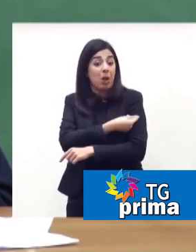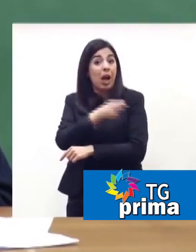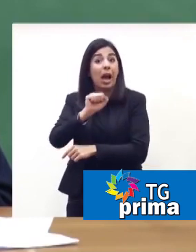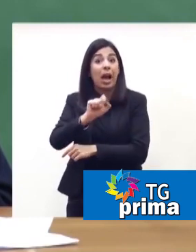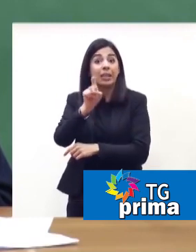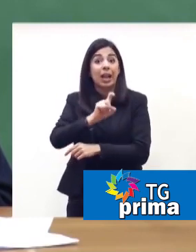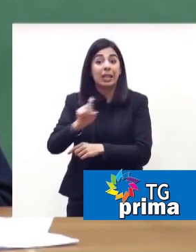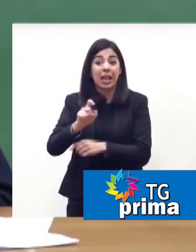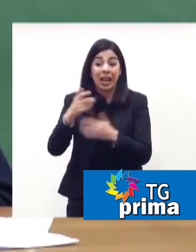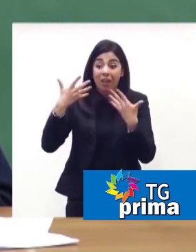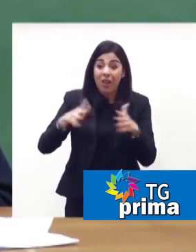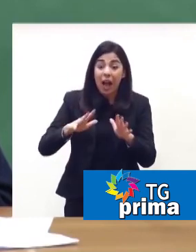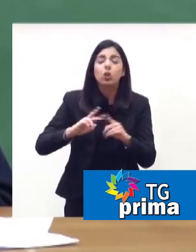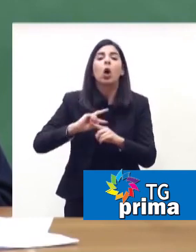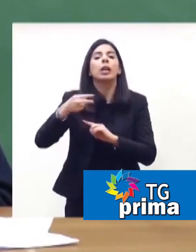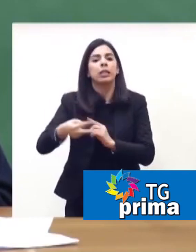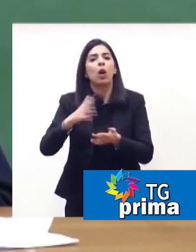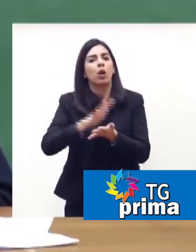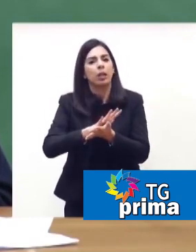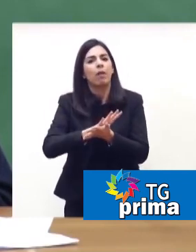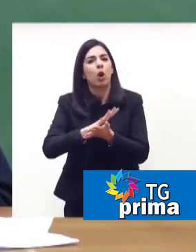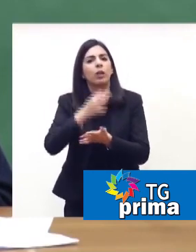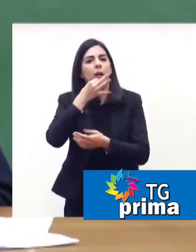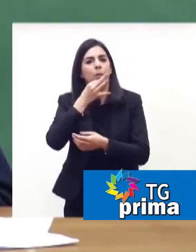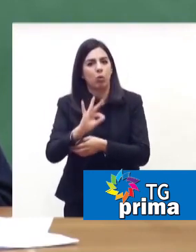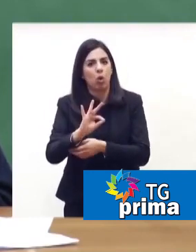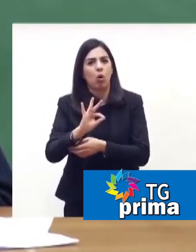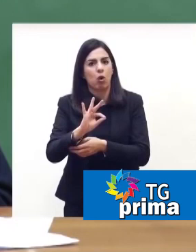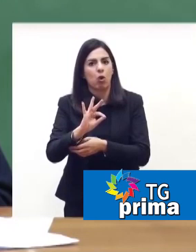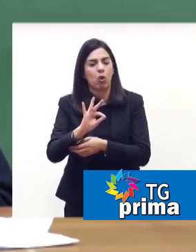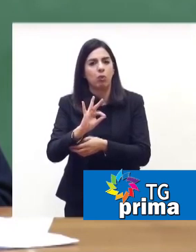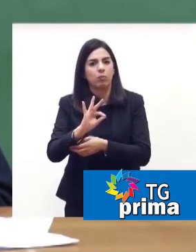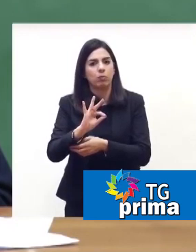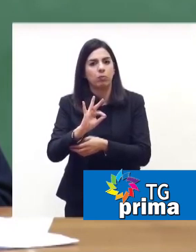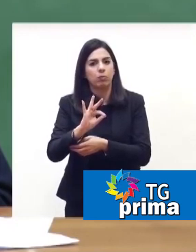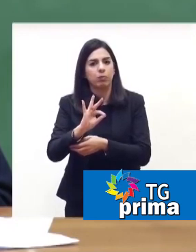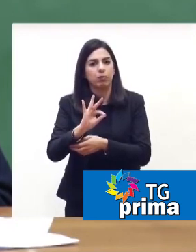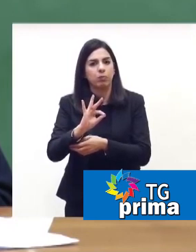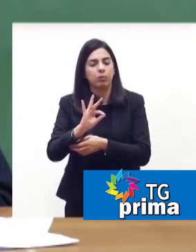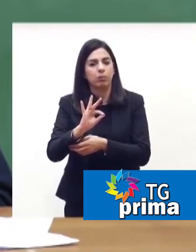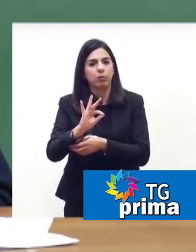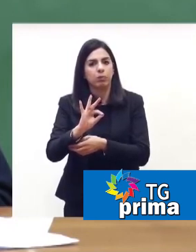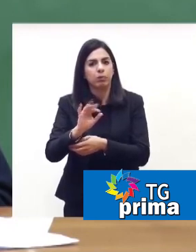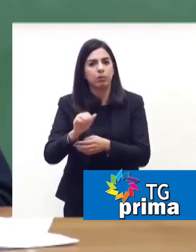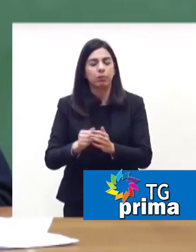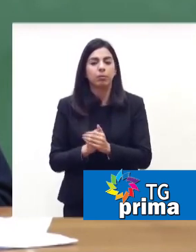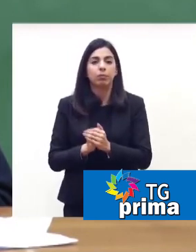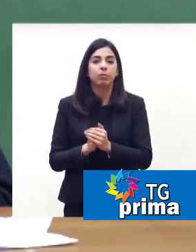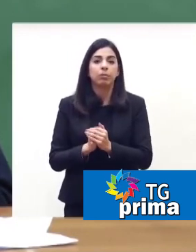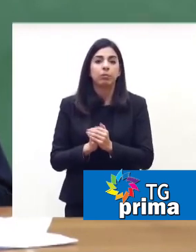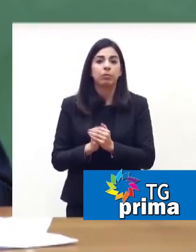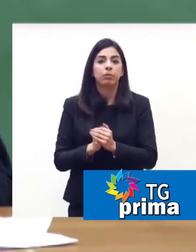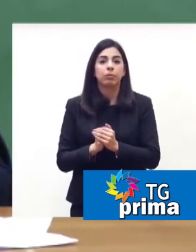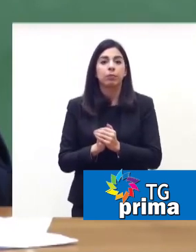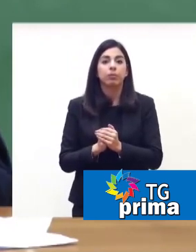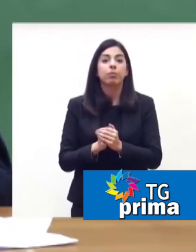cioè del vaccino di AstraZeneca, in chi ha ricevuto la prima dose di questo